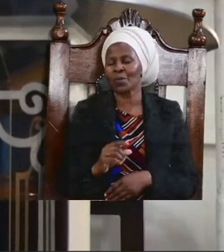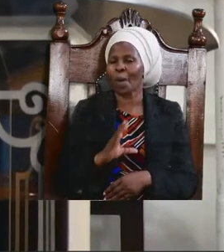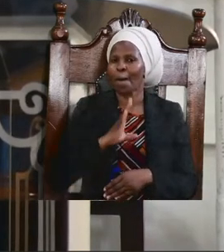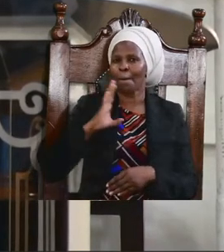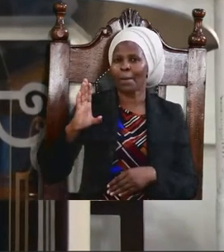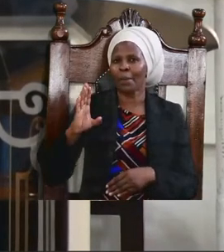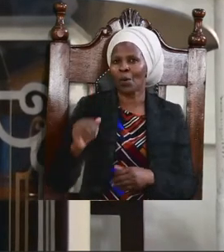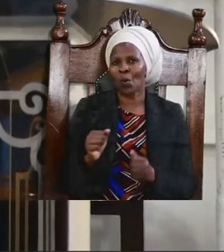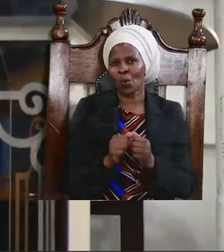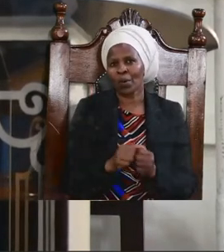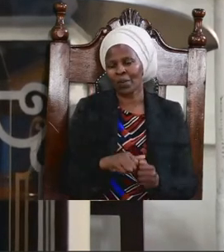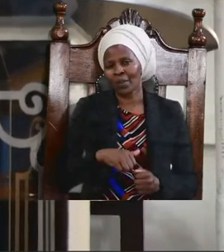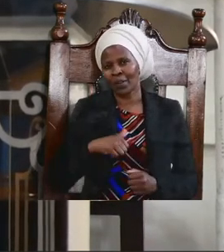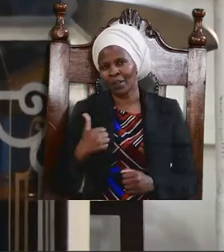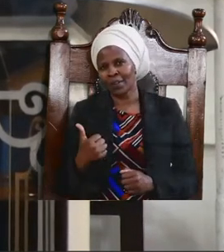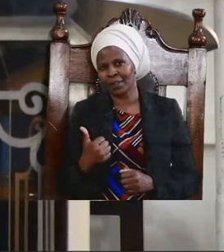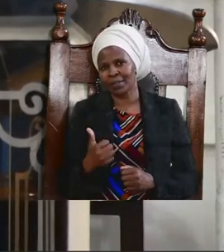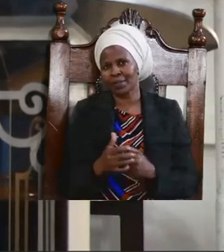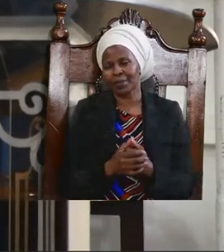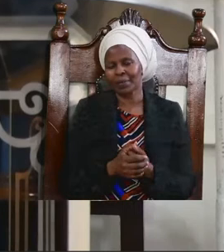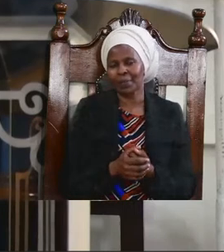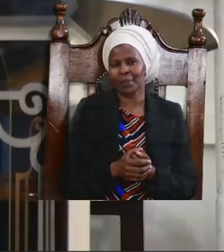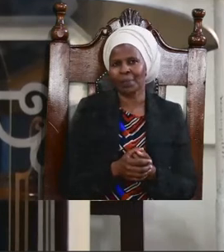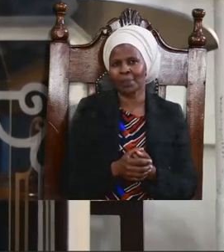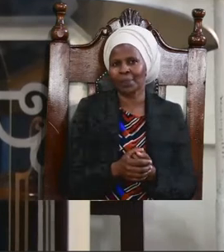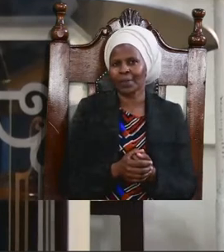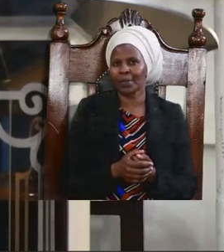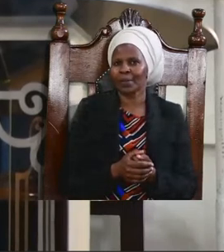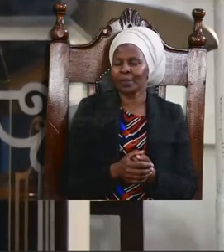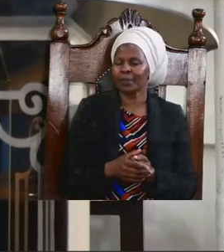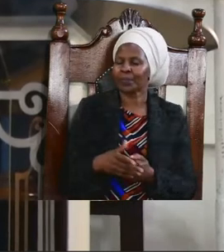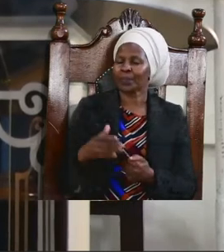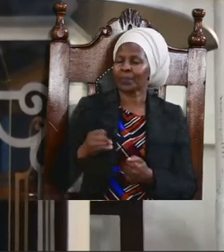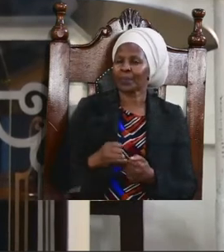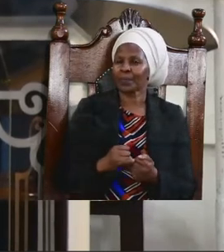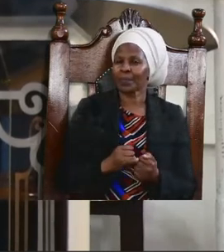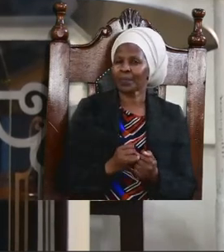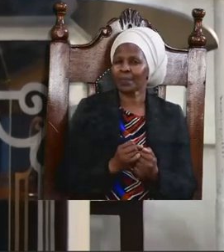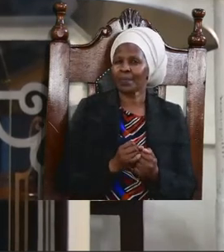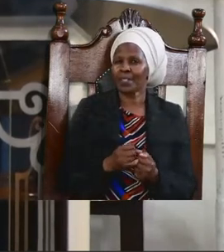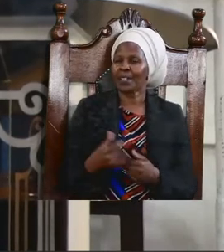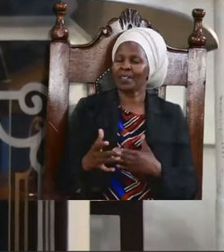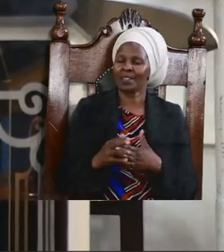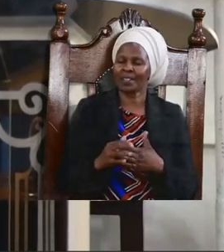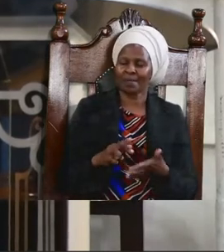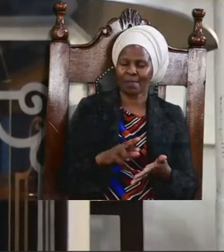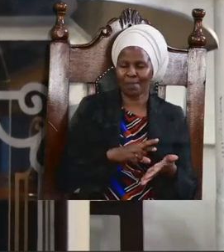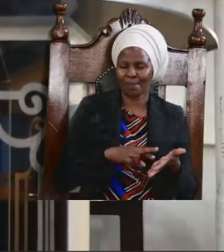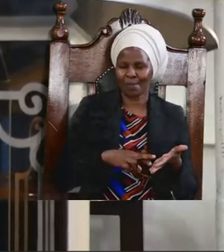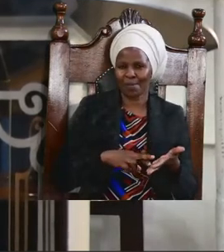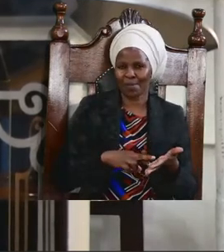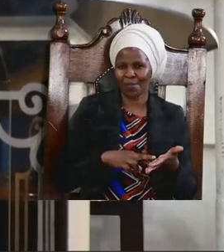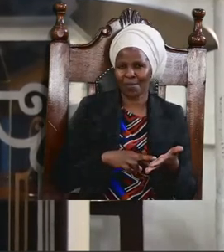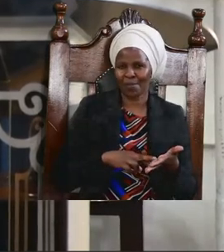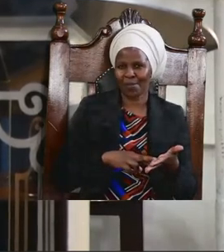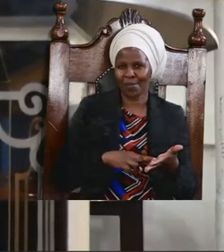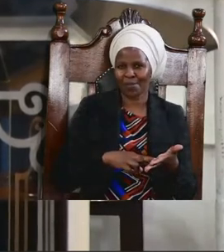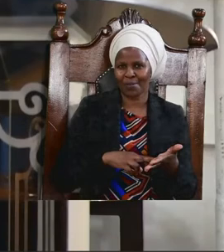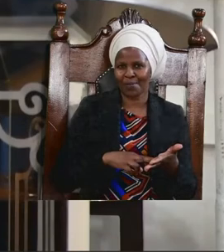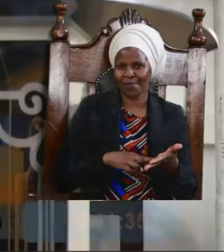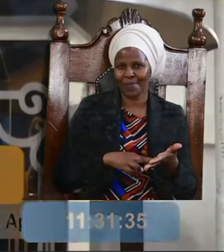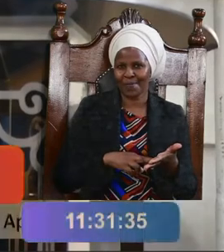pamoja na wale thenashara. Kwa majina ni Gerald, na mimi ndo nilikuwa na wapeleka na